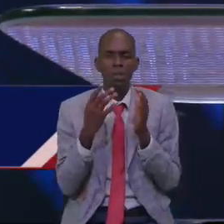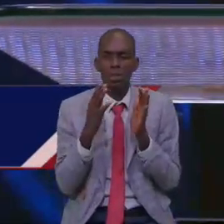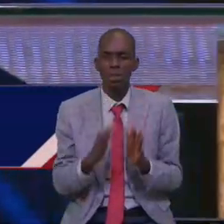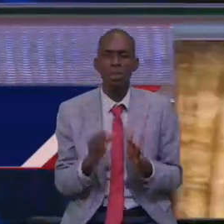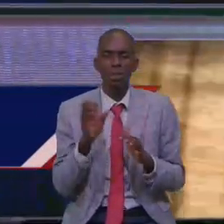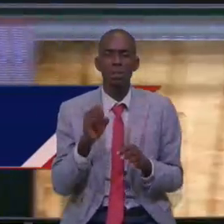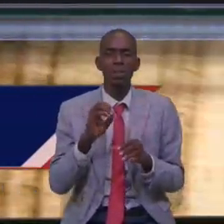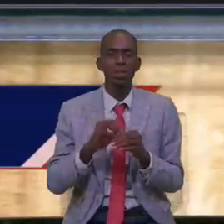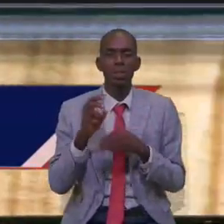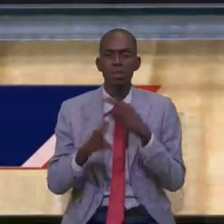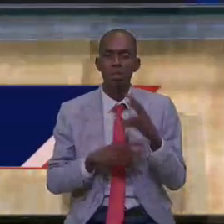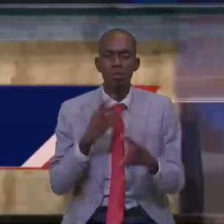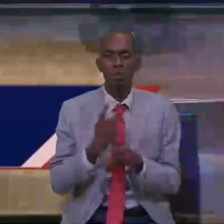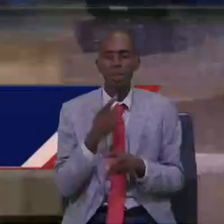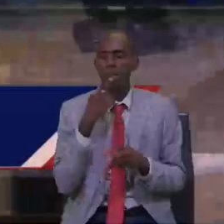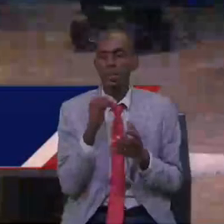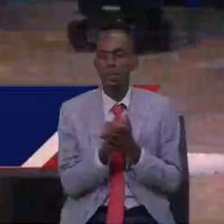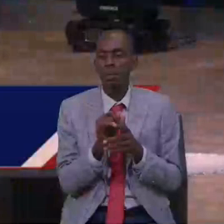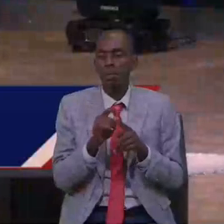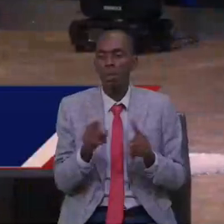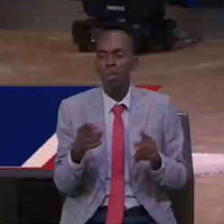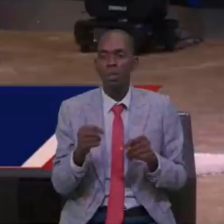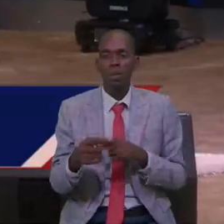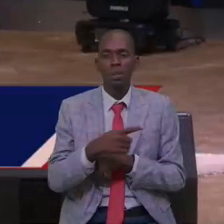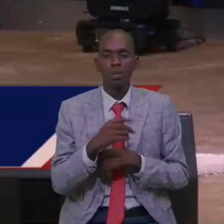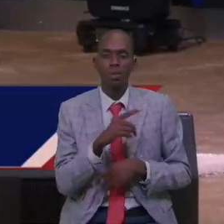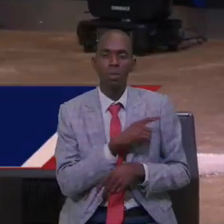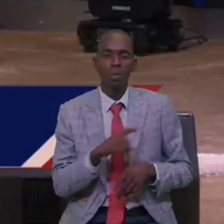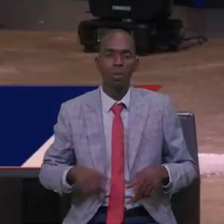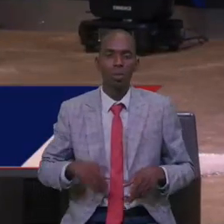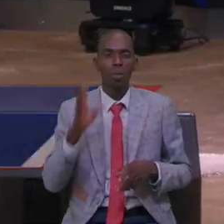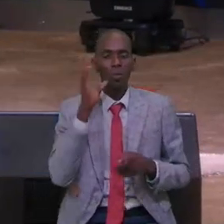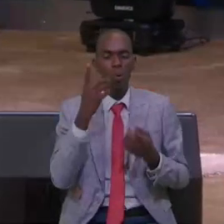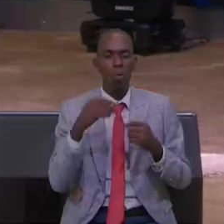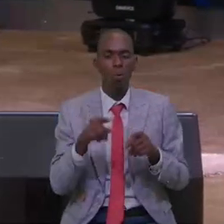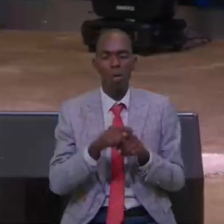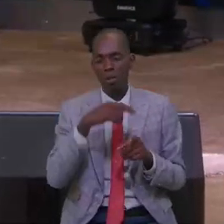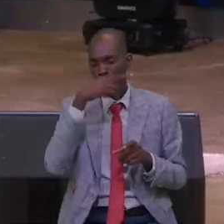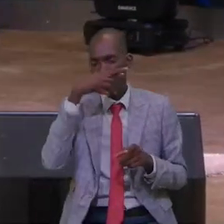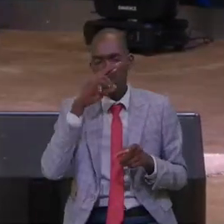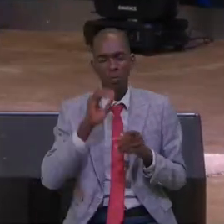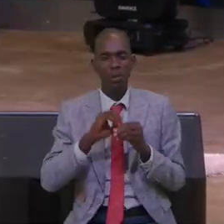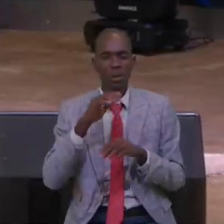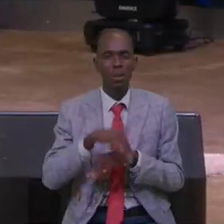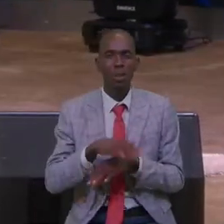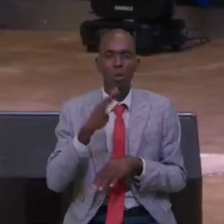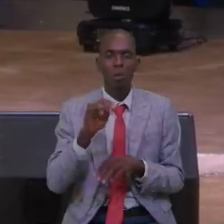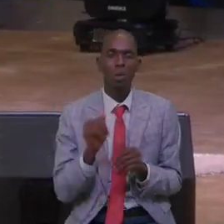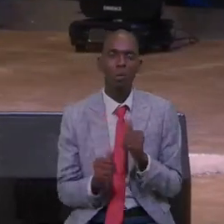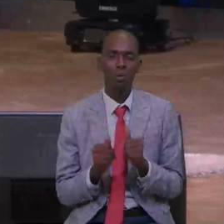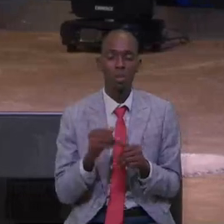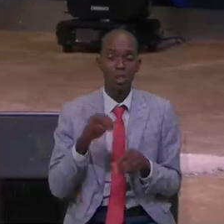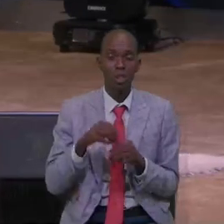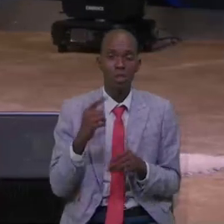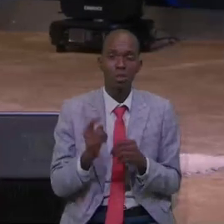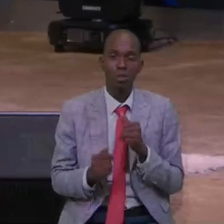tous les pécheurs du monde. Le jour du Seigneur viendra comme un voleur. En ce jour, les cieux